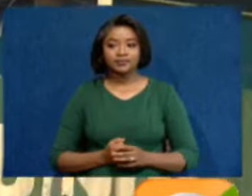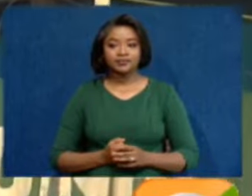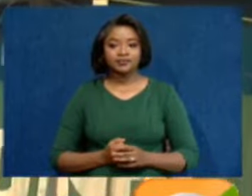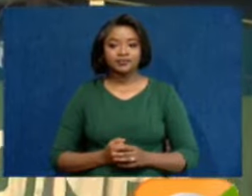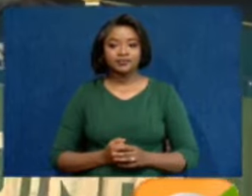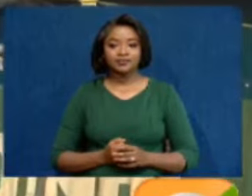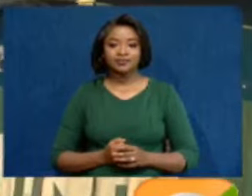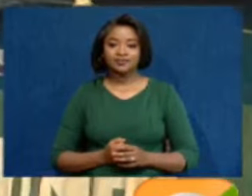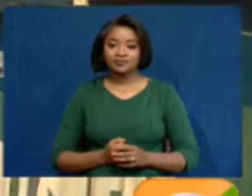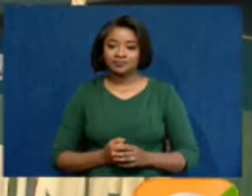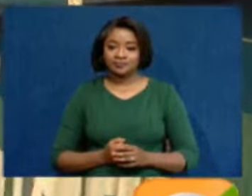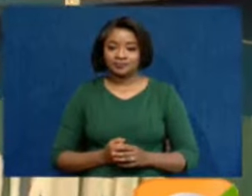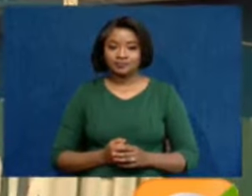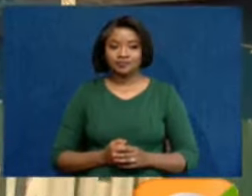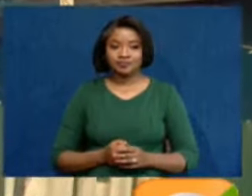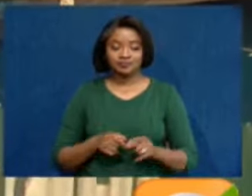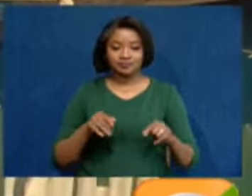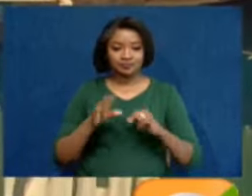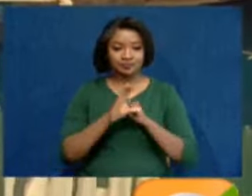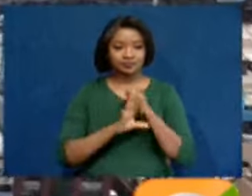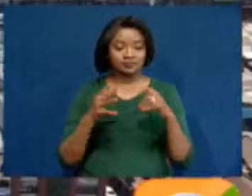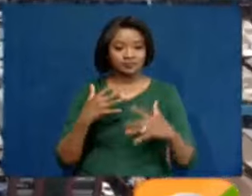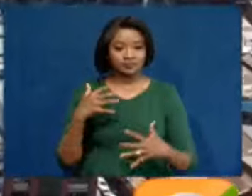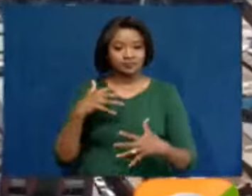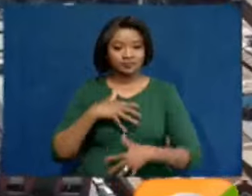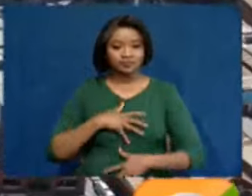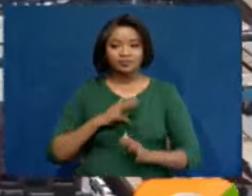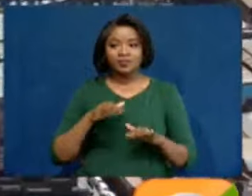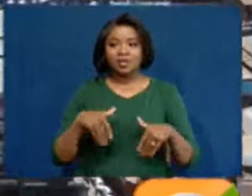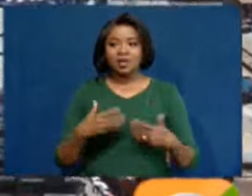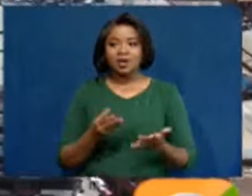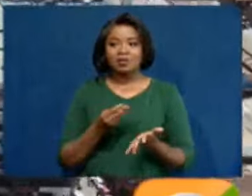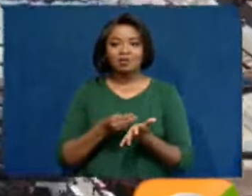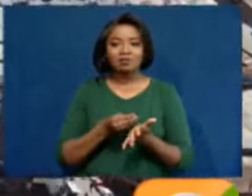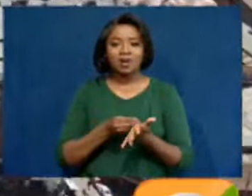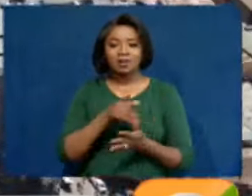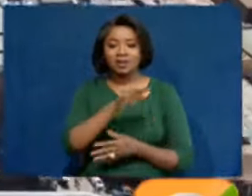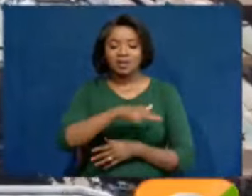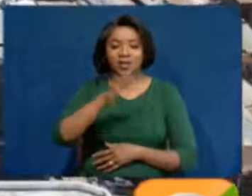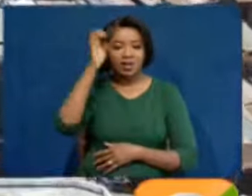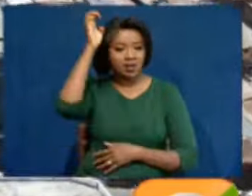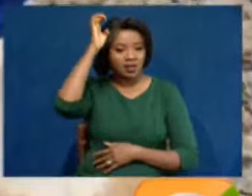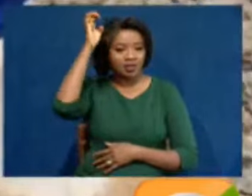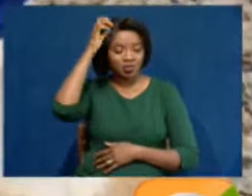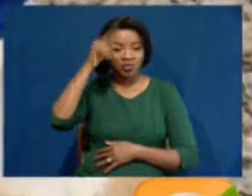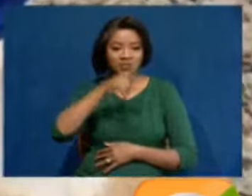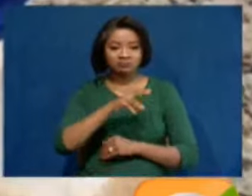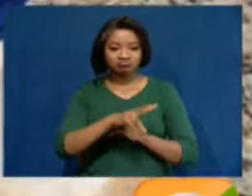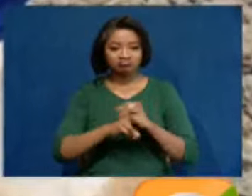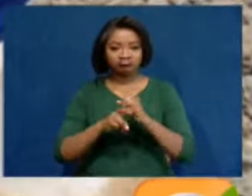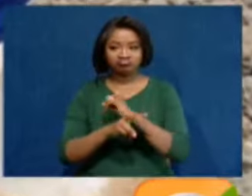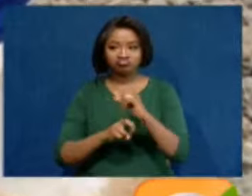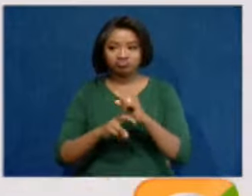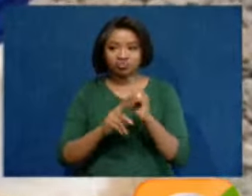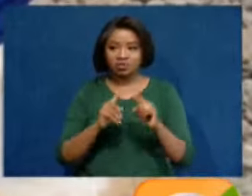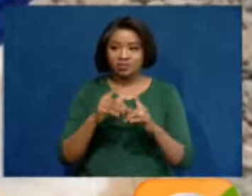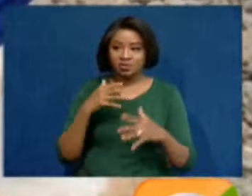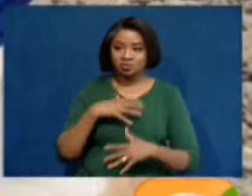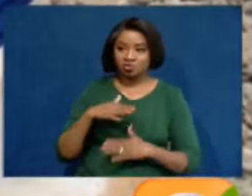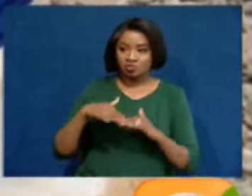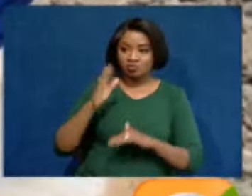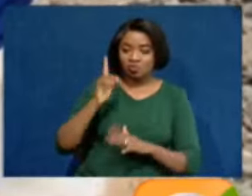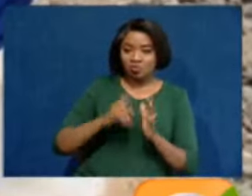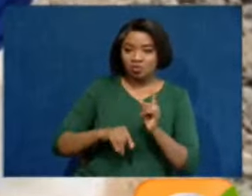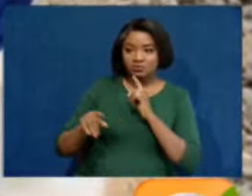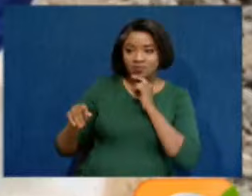Taifa limeshangazwa na taarifa za ulaghai wa mamilioni ya pesa mjini Eldoret, lakini cha kusikitisha zaidi ni kuwa mshukiwa mkuu